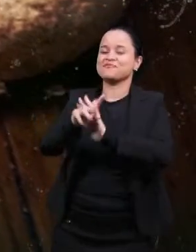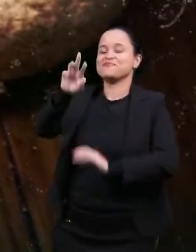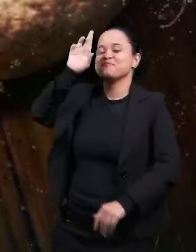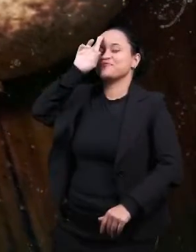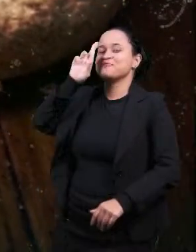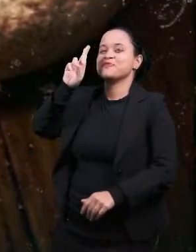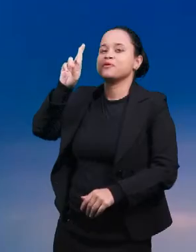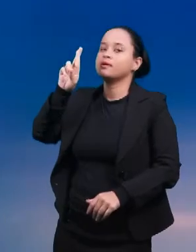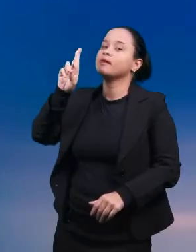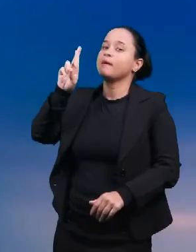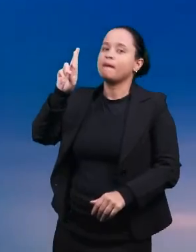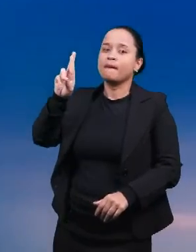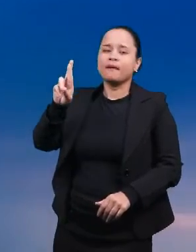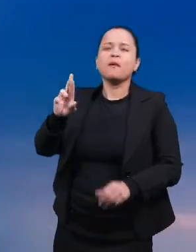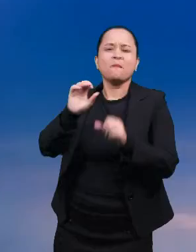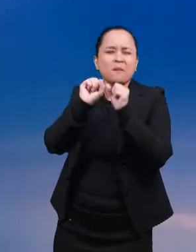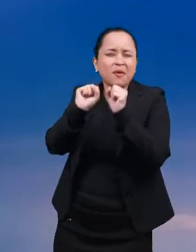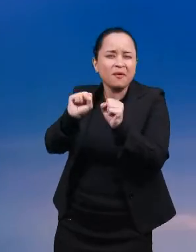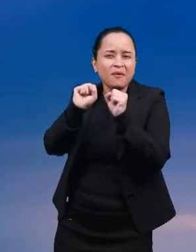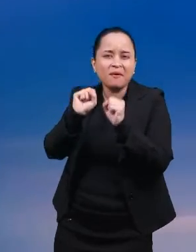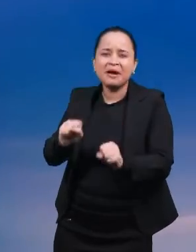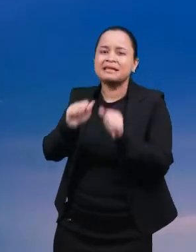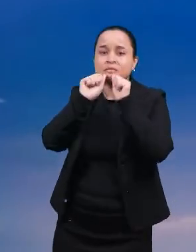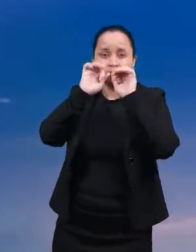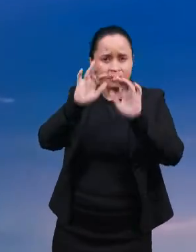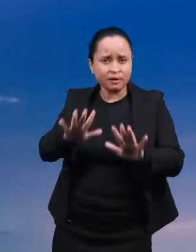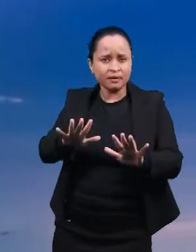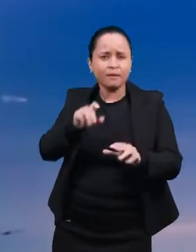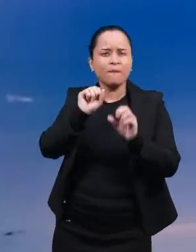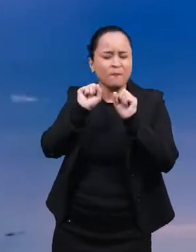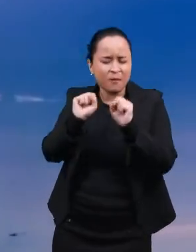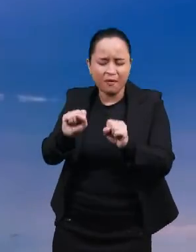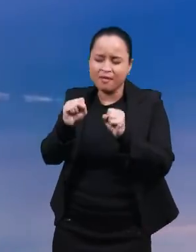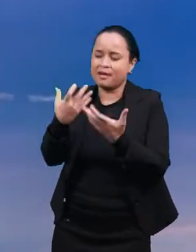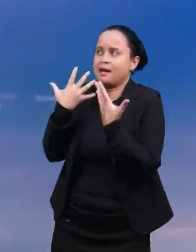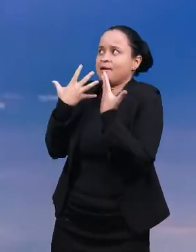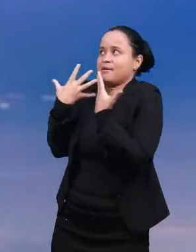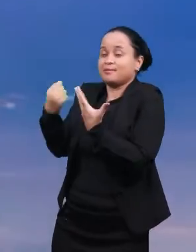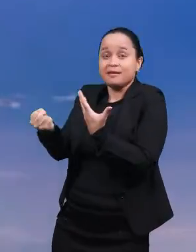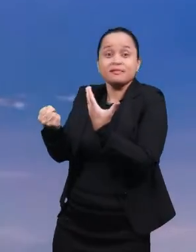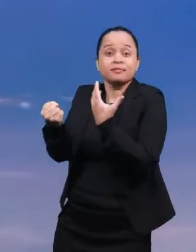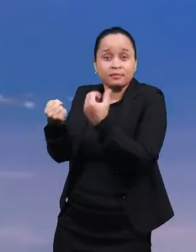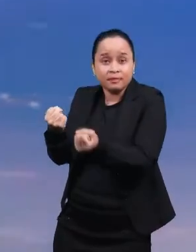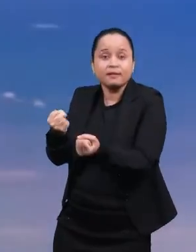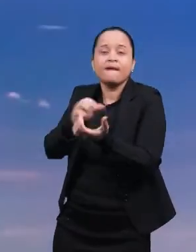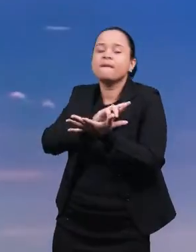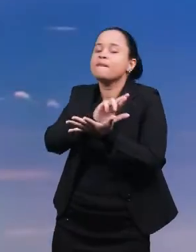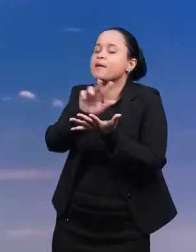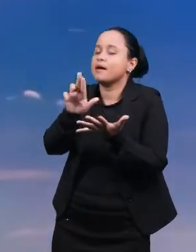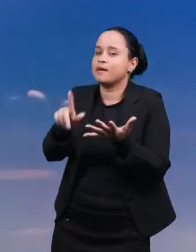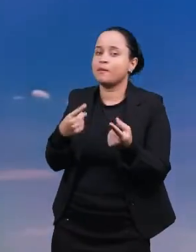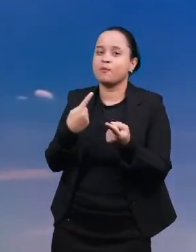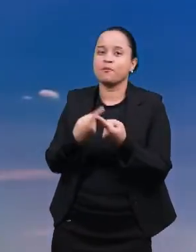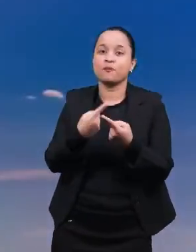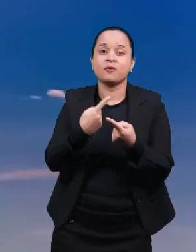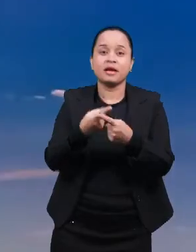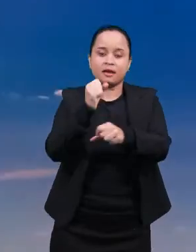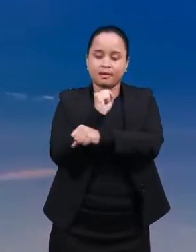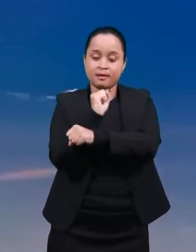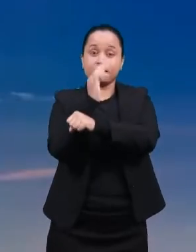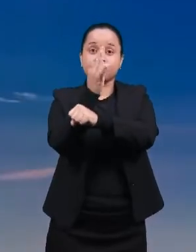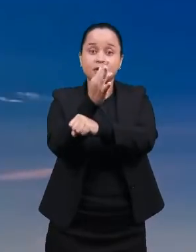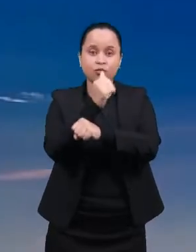Стол, он переполняется, бери обильно, ибо твоей надежде не